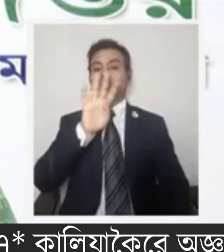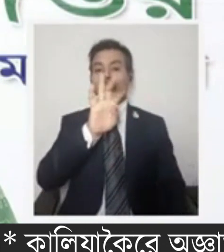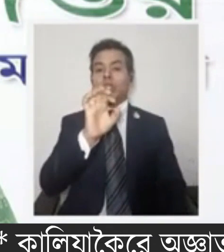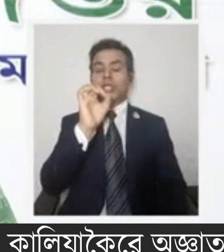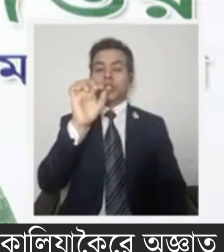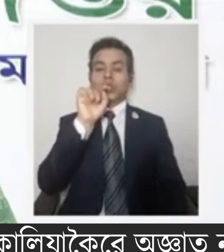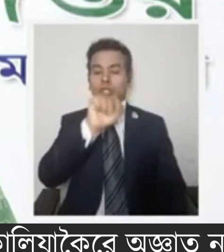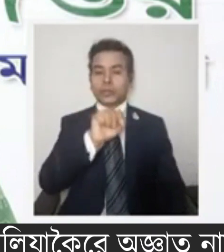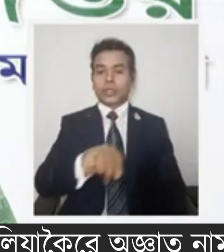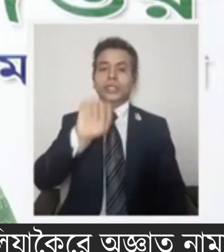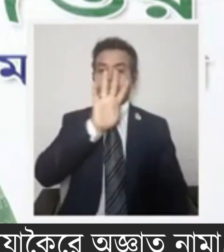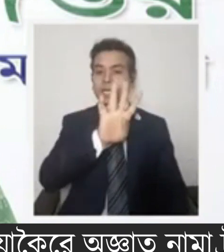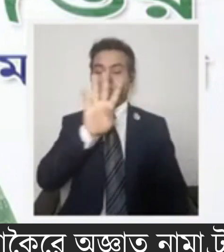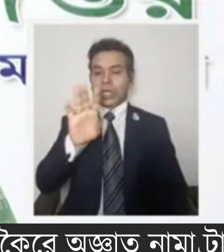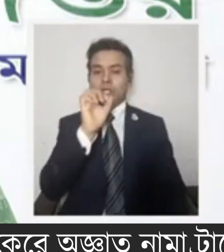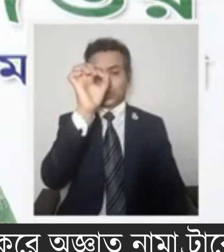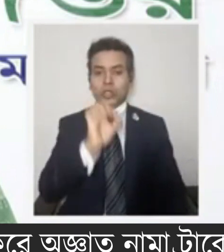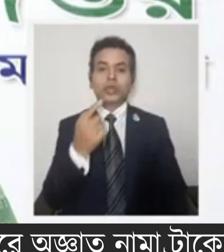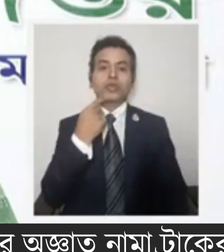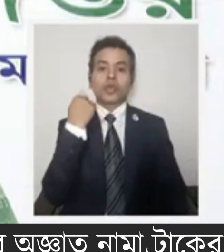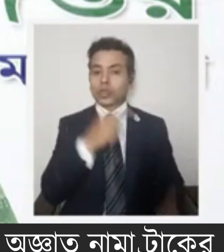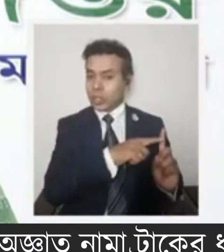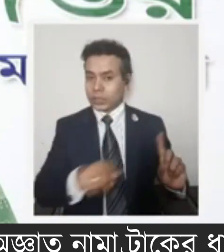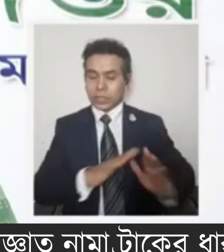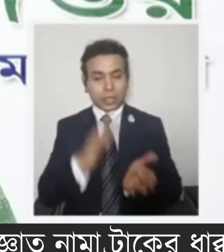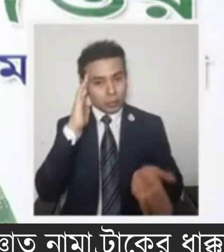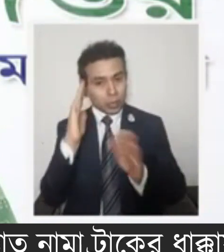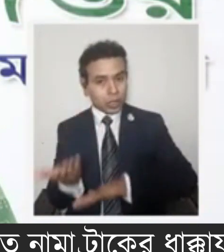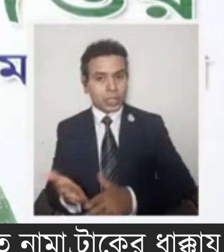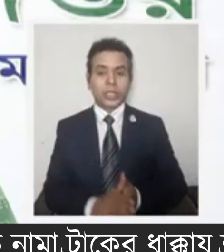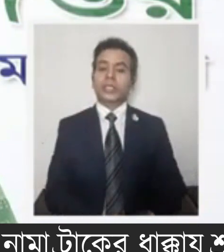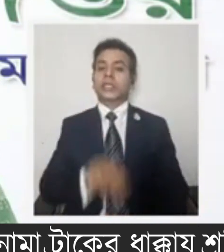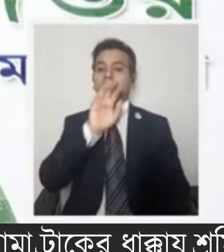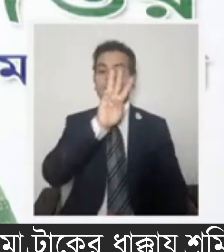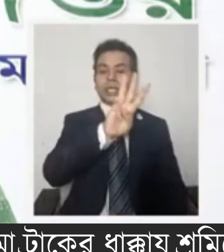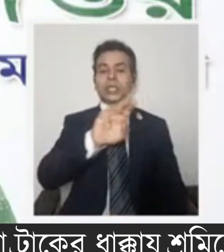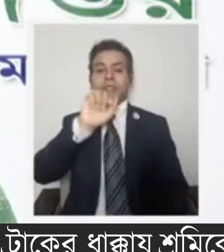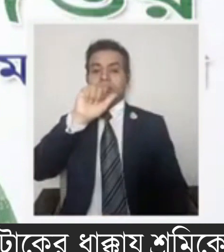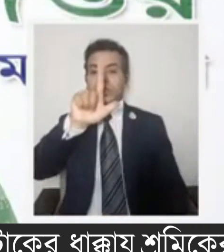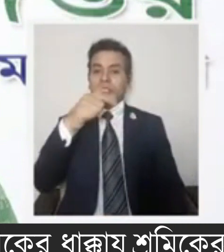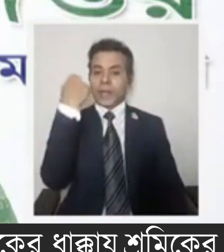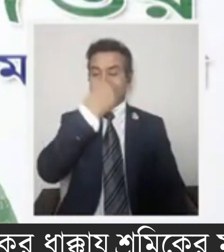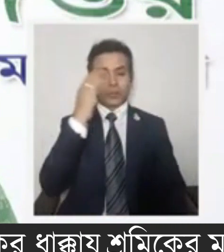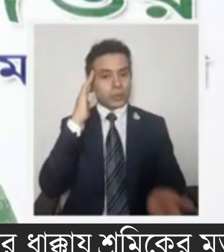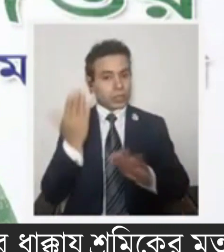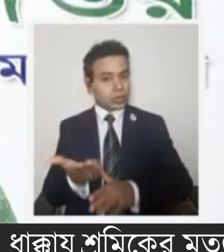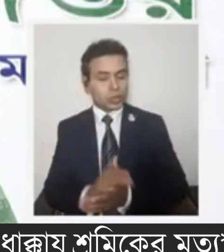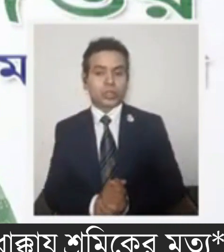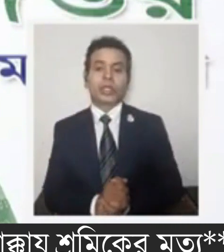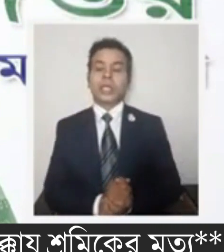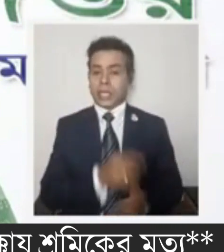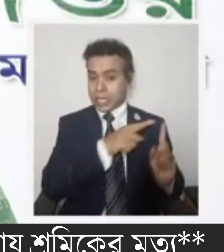তথ্য জানানো হয় 16 জুনের বুলেটিনে। আর সর্বোচ্চ শনাক্তের রেকর্ড আছে 4,008 জনের, এ তথ্য জানানো